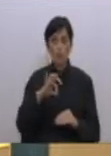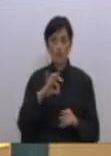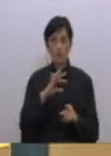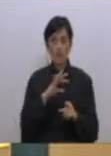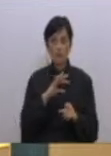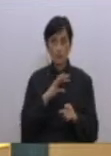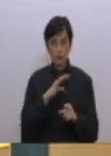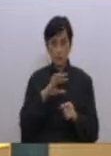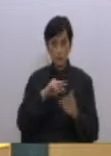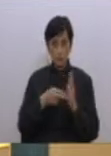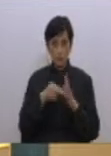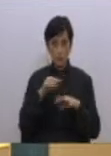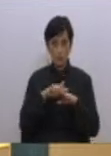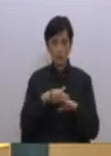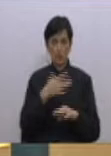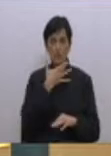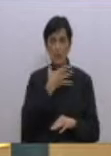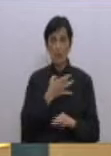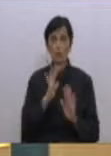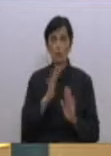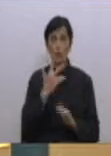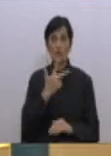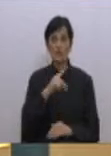შეადგინა ბიუჯეტის დეფიციტმა, ხოლო